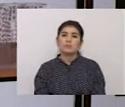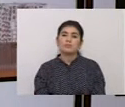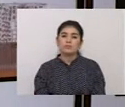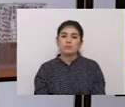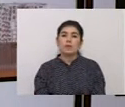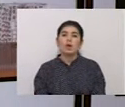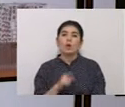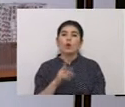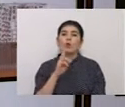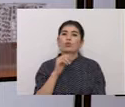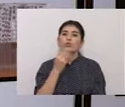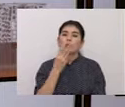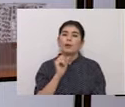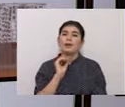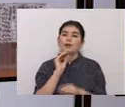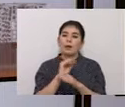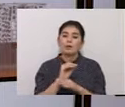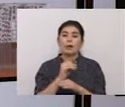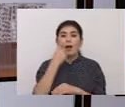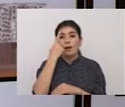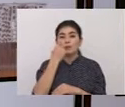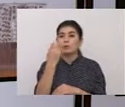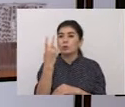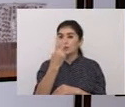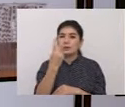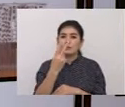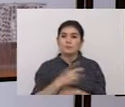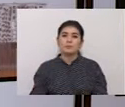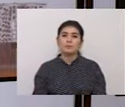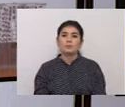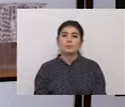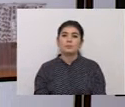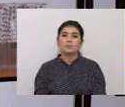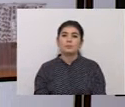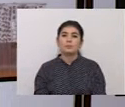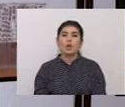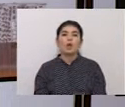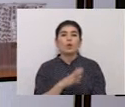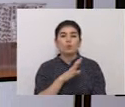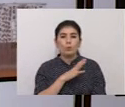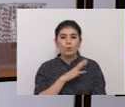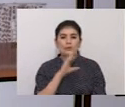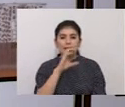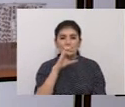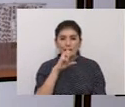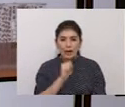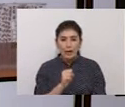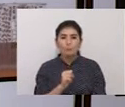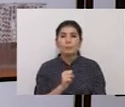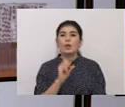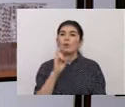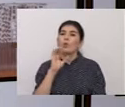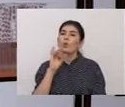Ushbu gap qo'shma gap. Chunki axborot ikkita. Bo'lsa tarkibidagi sa va